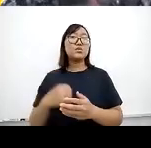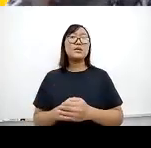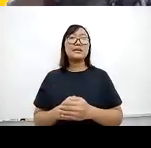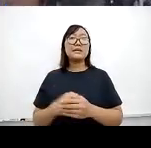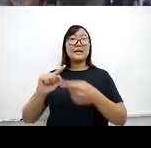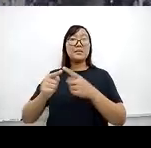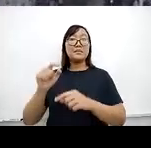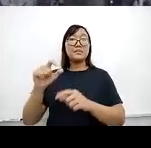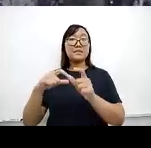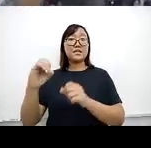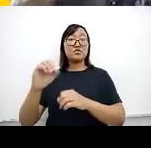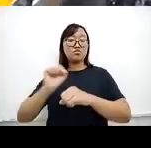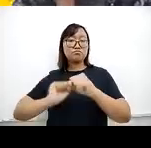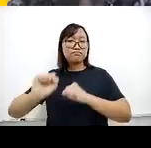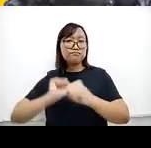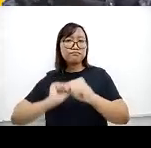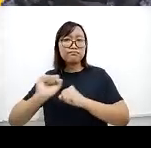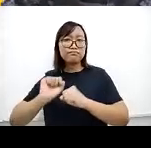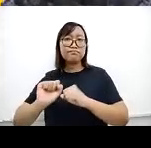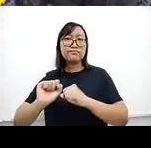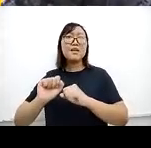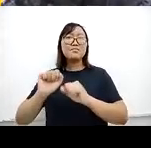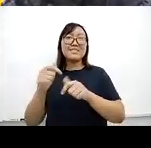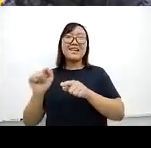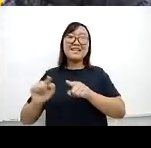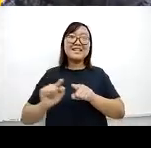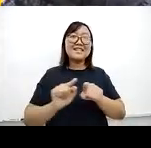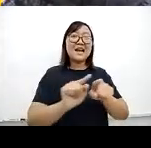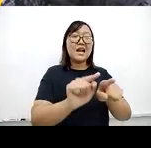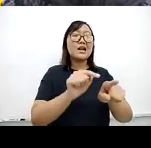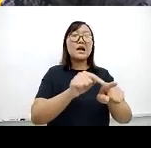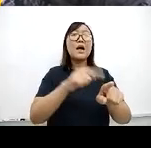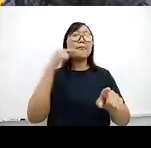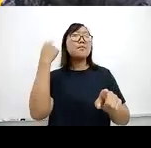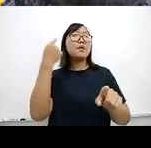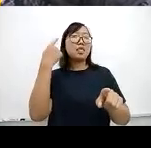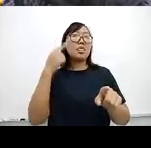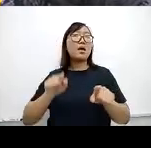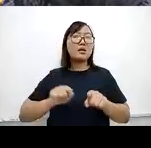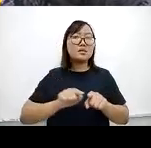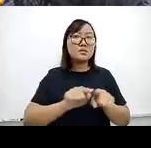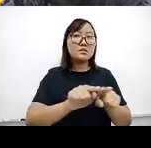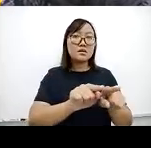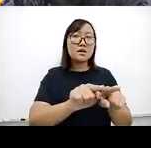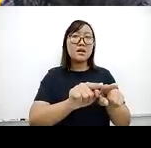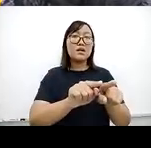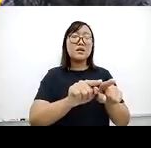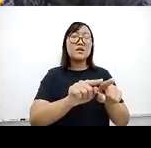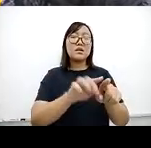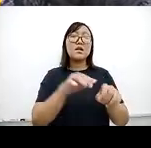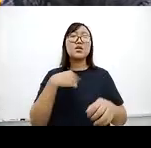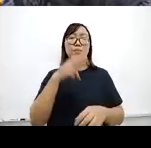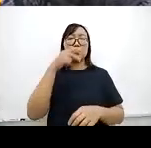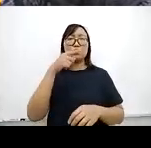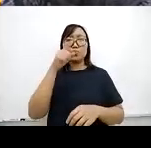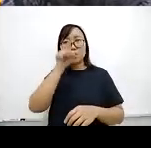kerjakan ini sebenarnya punya sejalan dengan apa yang dilaksanakan oleh pemerintah sejalan dengan kebutuhan yang memang kami perlukan dan